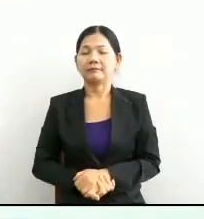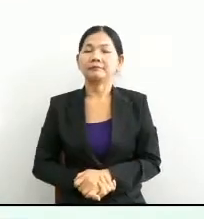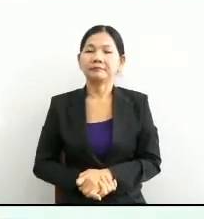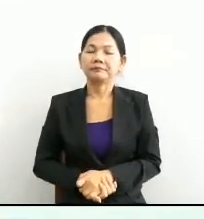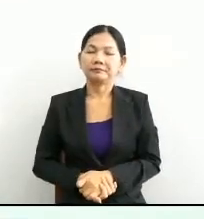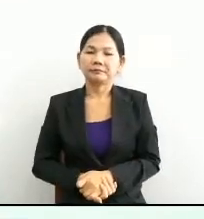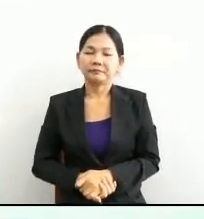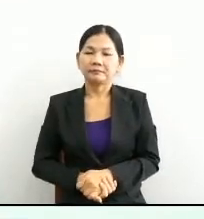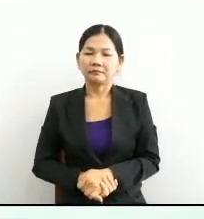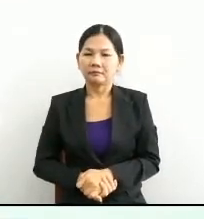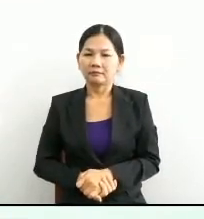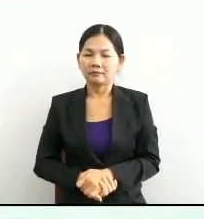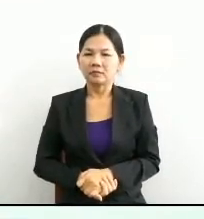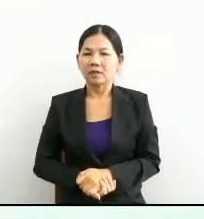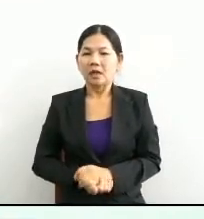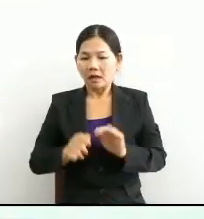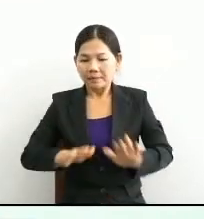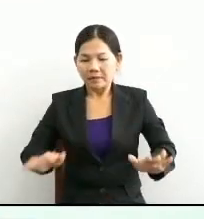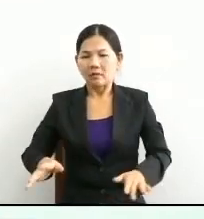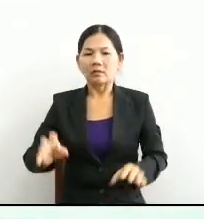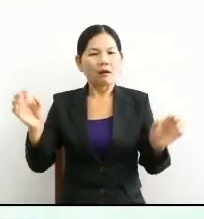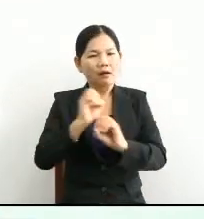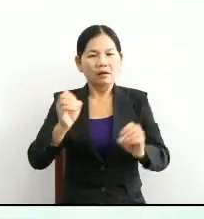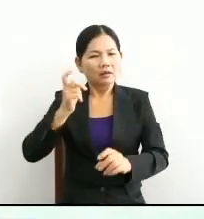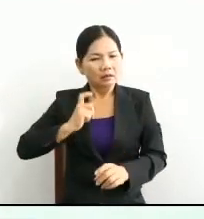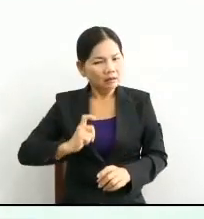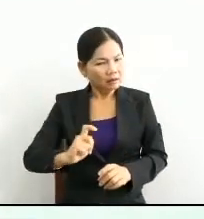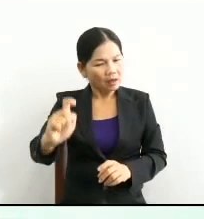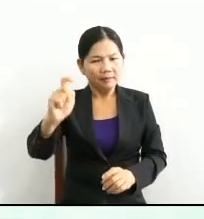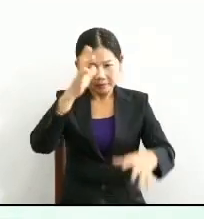chả hãy bắt con đã không liền con chả